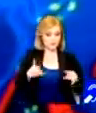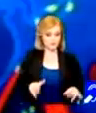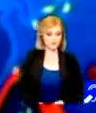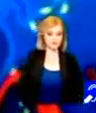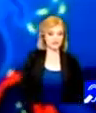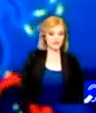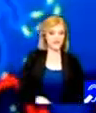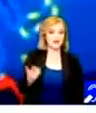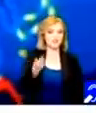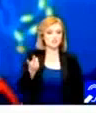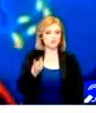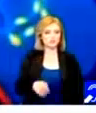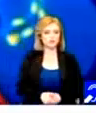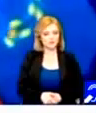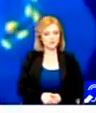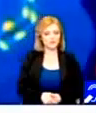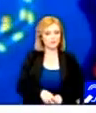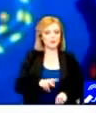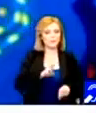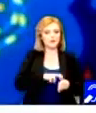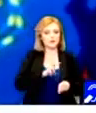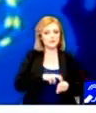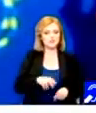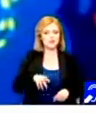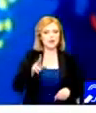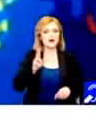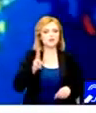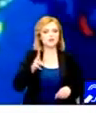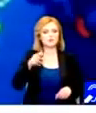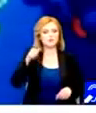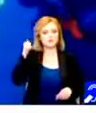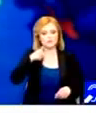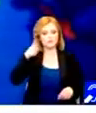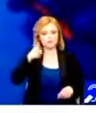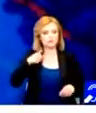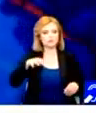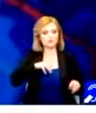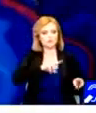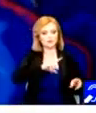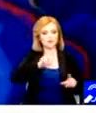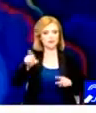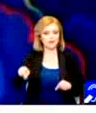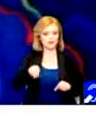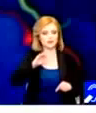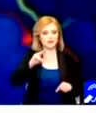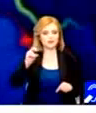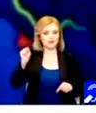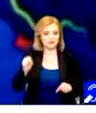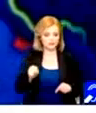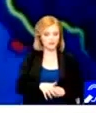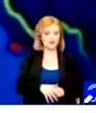Cei doi medici australieni care au jucat anul trecut rolul esențial în salvarea copiilor blocați într-o peșteră din Thailanda au vizitat